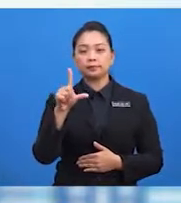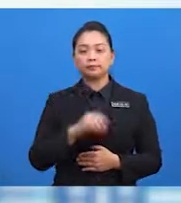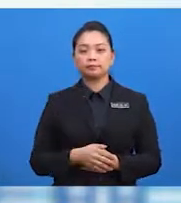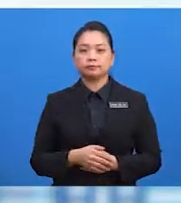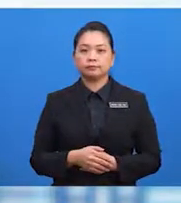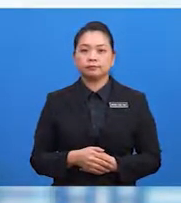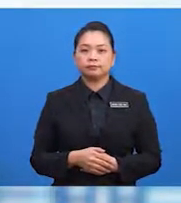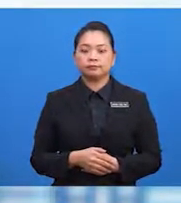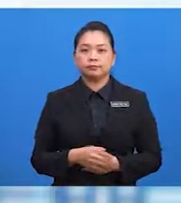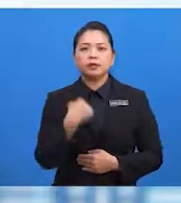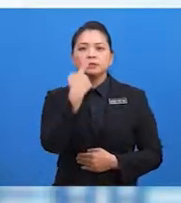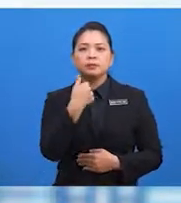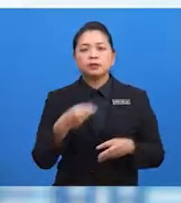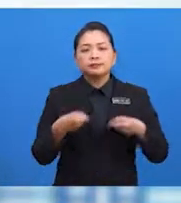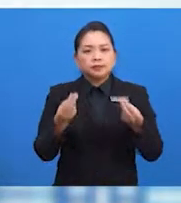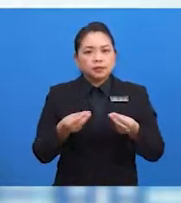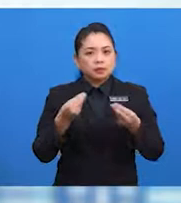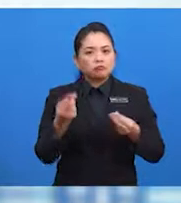Siapakah yang menyediakan kemudahan ini?